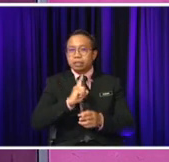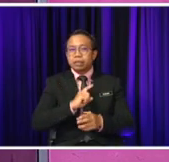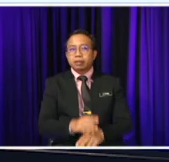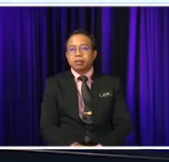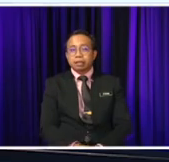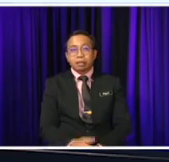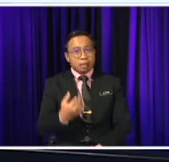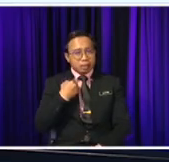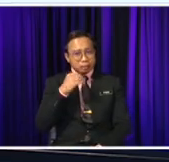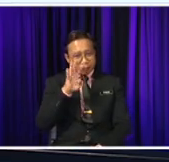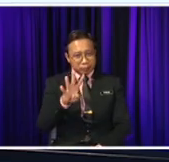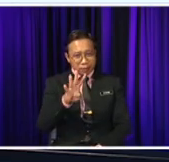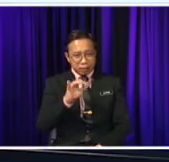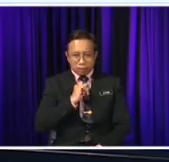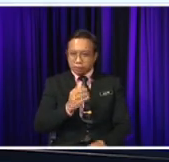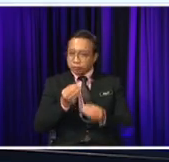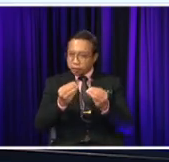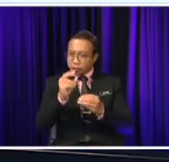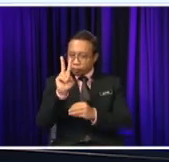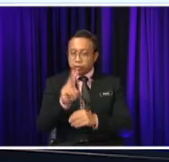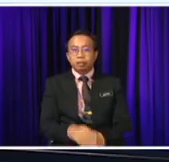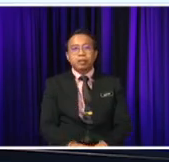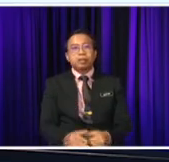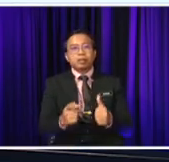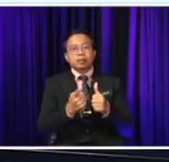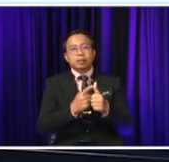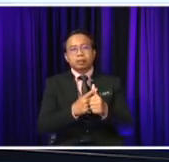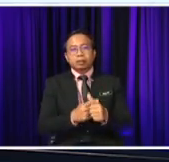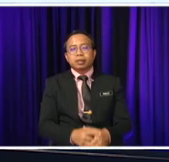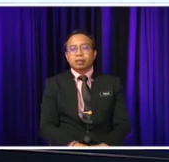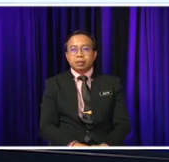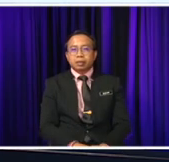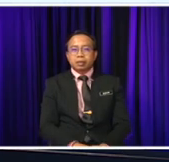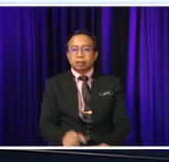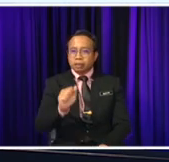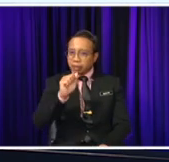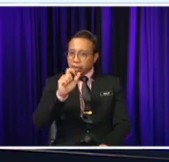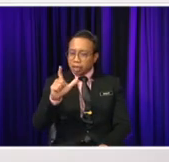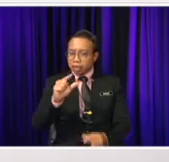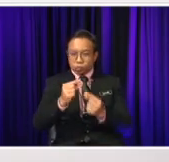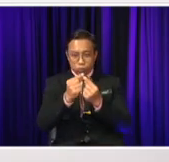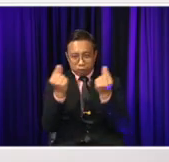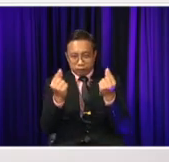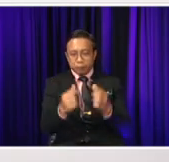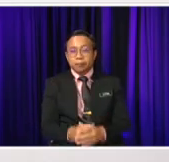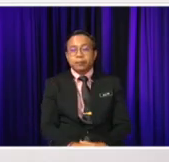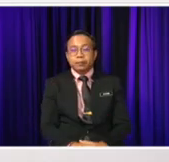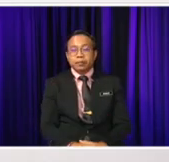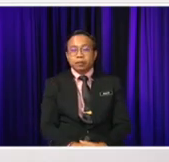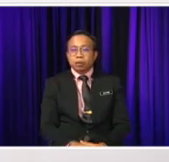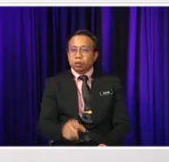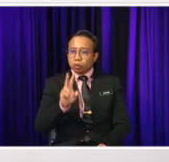empat Ustaz saya bagi dua adalah yang pertama sudah semestinya Alquran yang